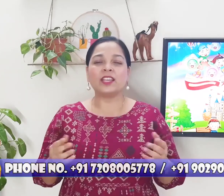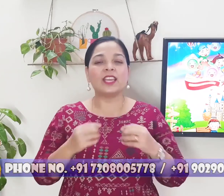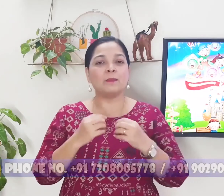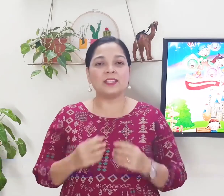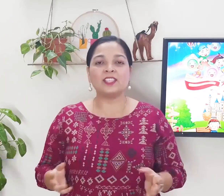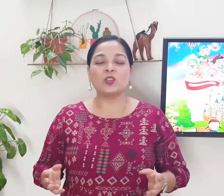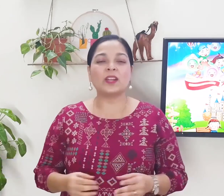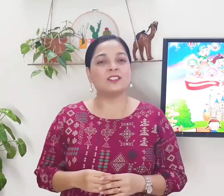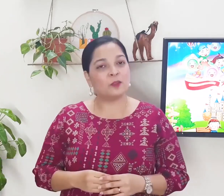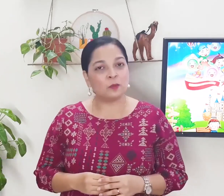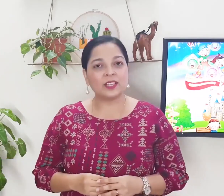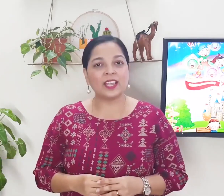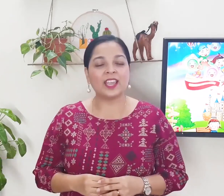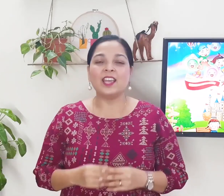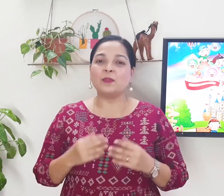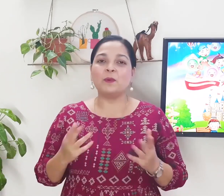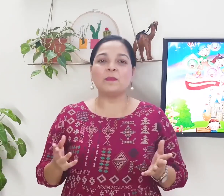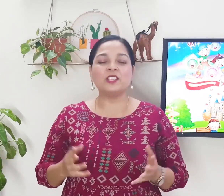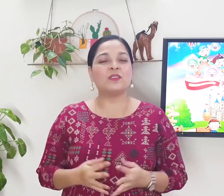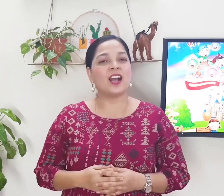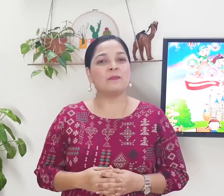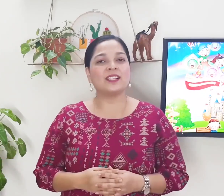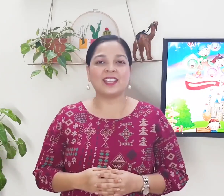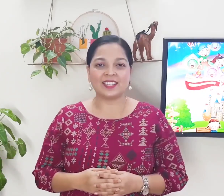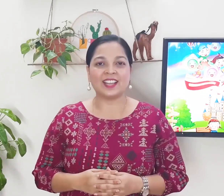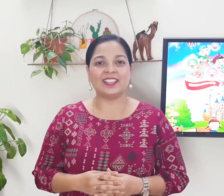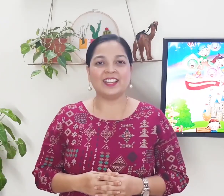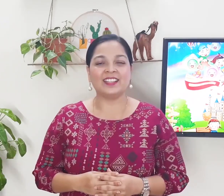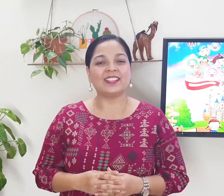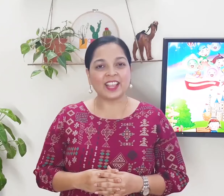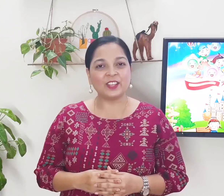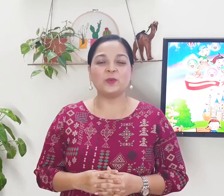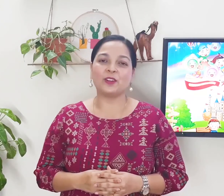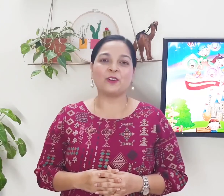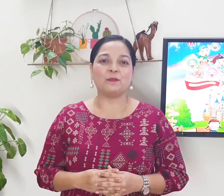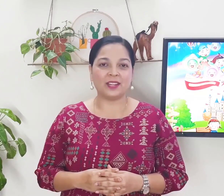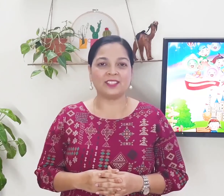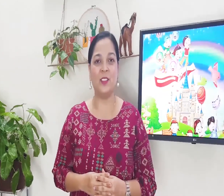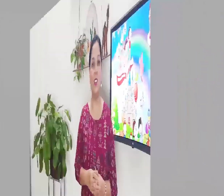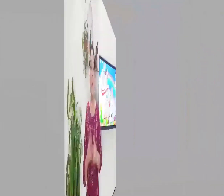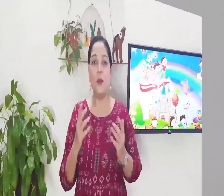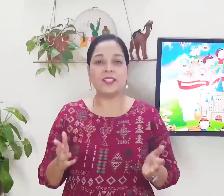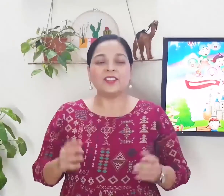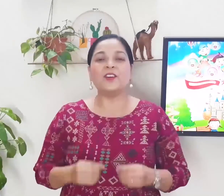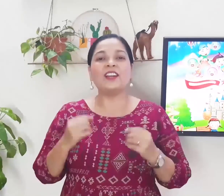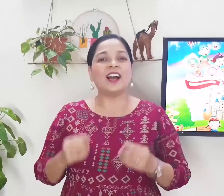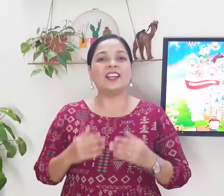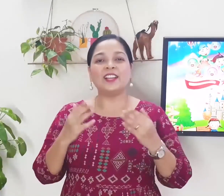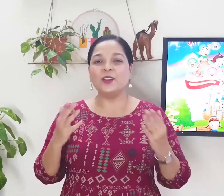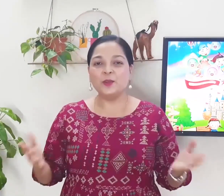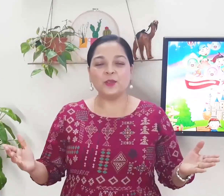फोन करके या मैसेज के द्वारा जरूर बताइए कि परमेश्वर ने आपके साथ क्या किया है। थैंक यू एंड गॉड ब्लेस यू। प्रेज द